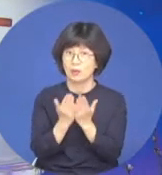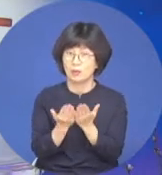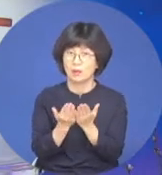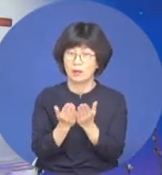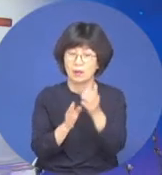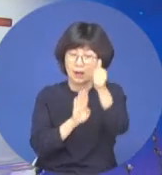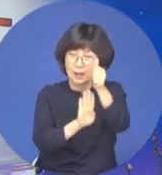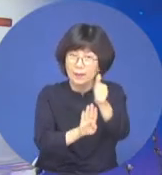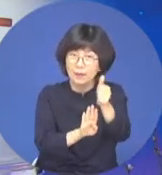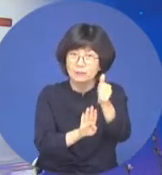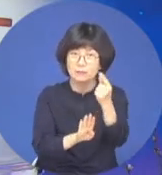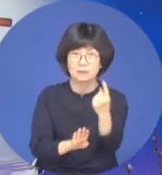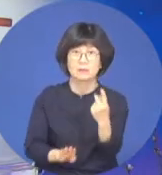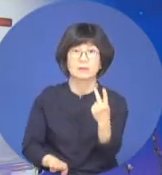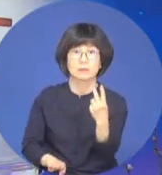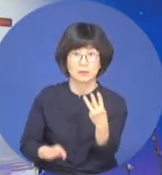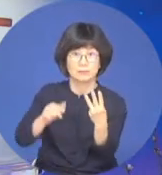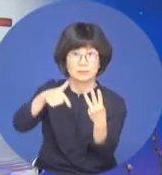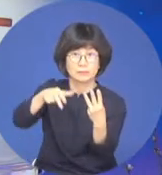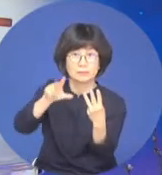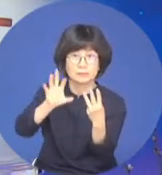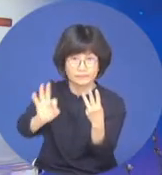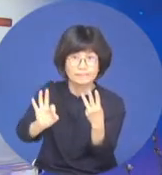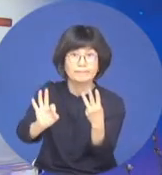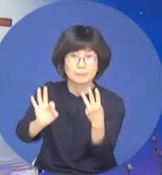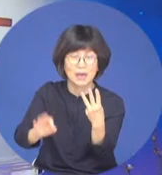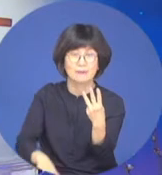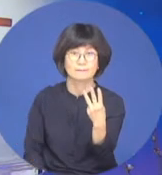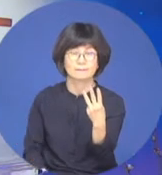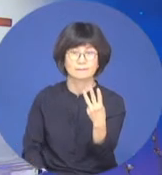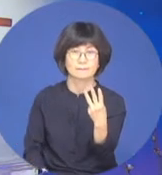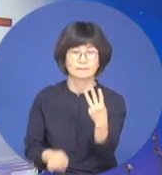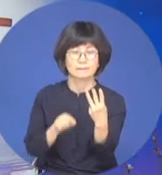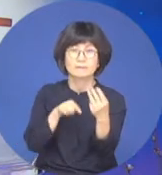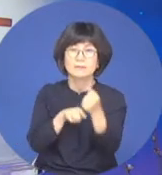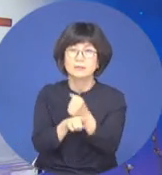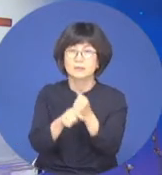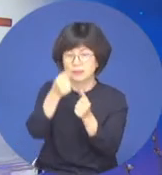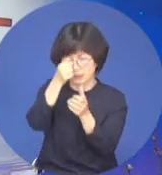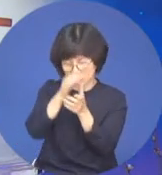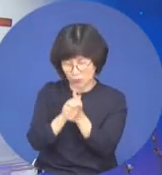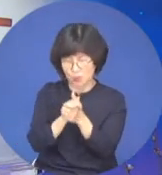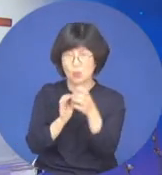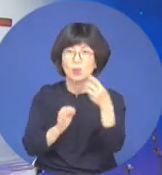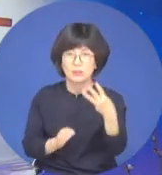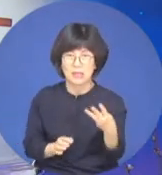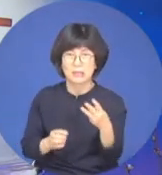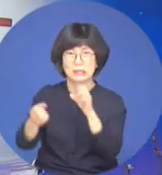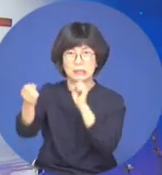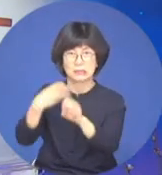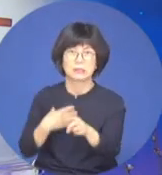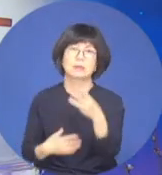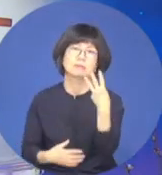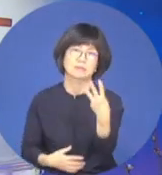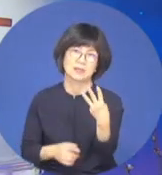있잖아요. 세 장으로 되어 있는 세 번의 기도와 세 번의 응답으로 되어 있습니다. 첫 번째 기도는